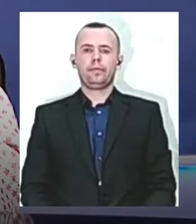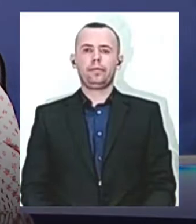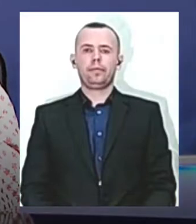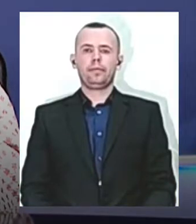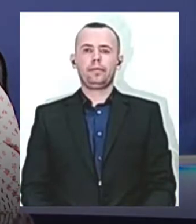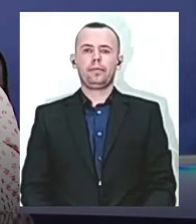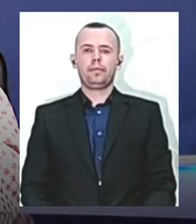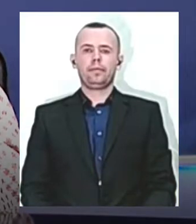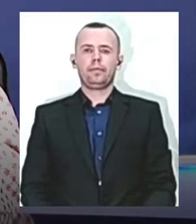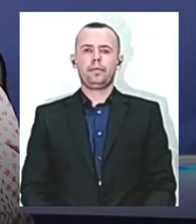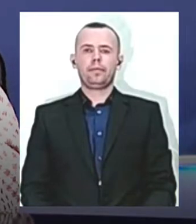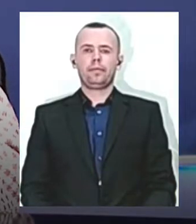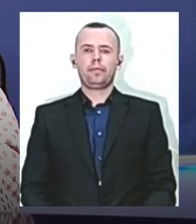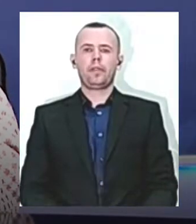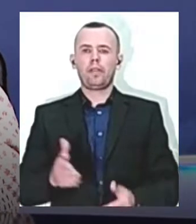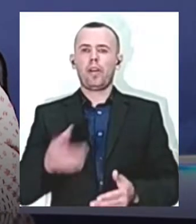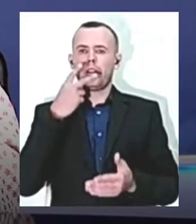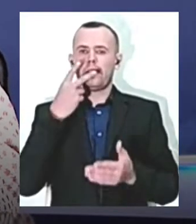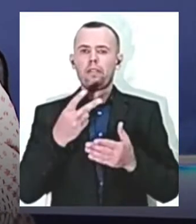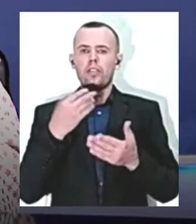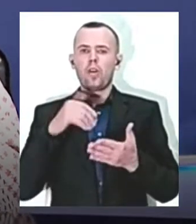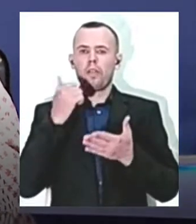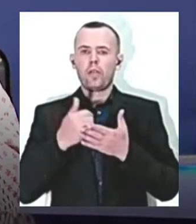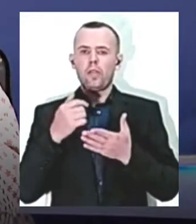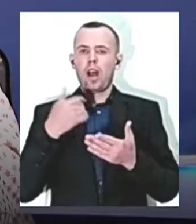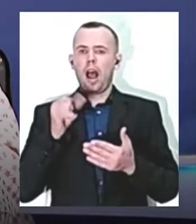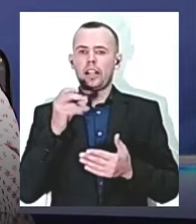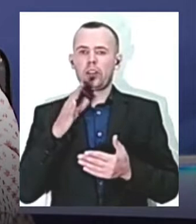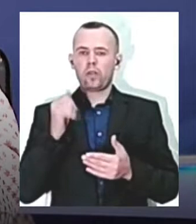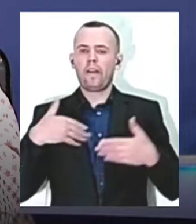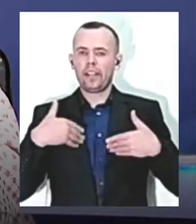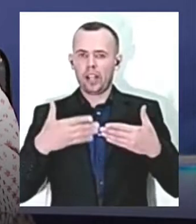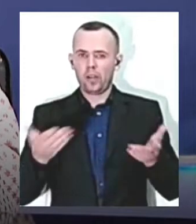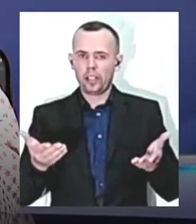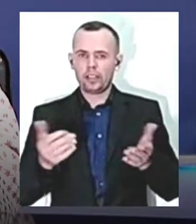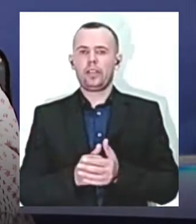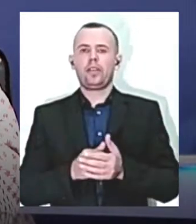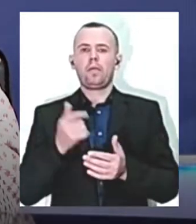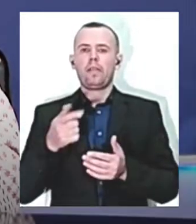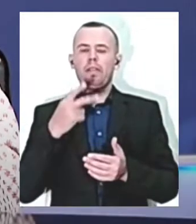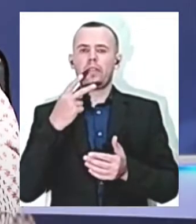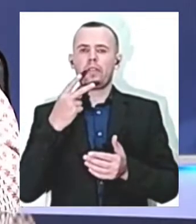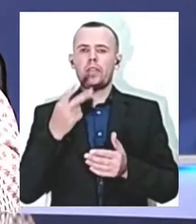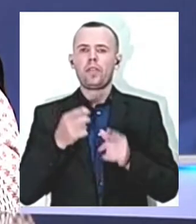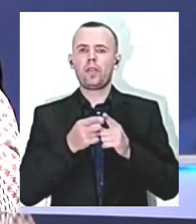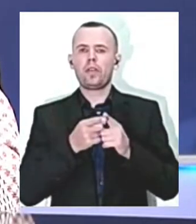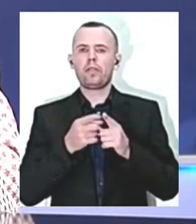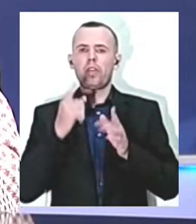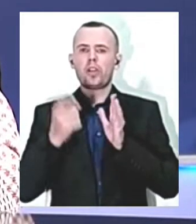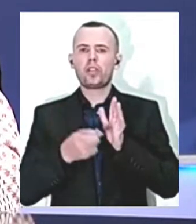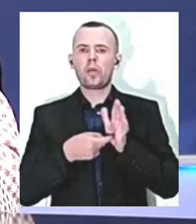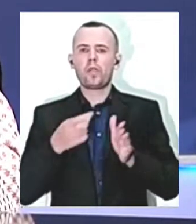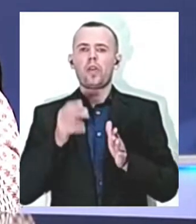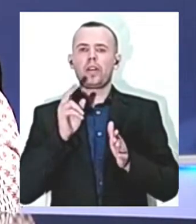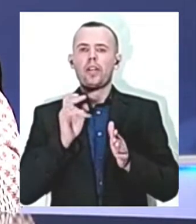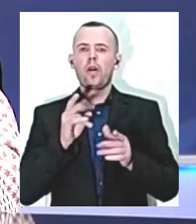Ви дивитесь сьогодні головне. Мене звати Анна Цвіткова. Вітаю. Протягом наступних півгодини дізнаємось, як українці сприймають